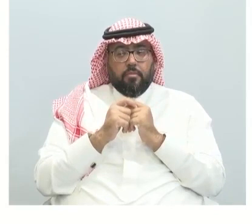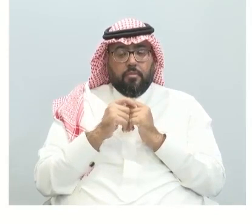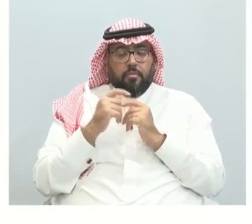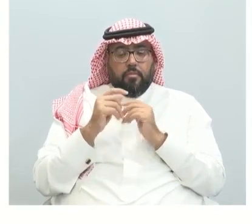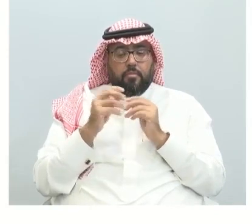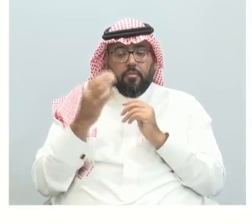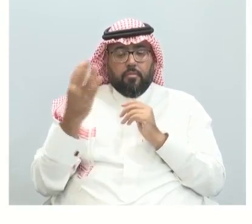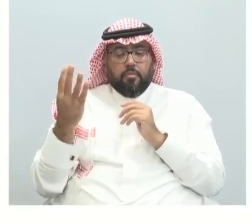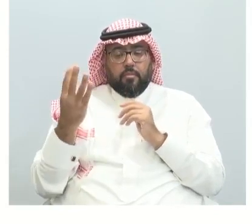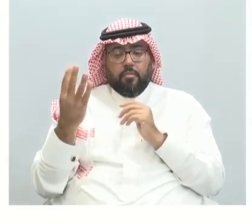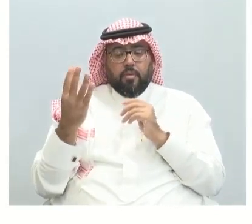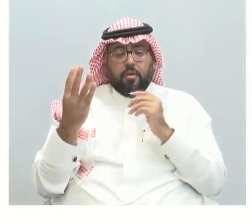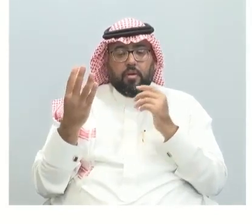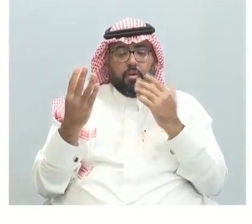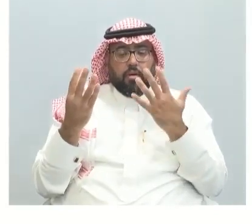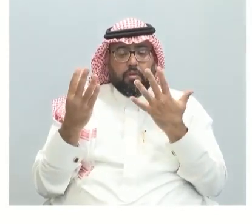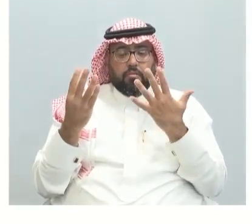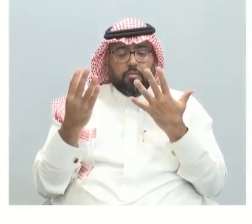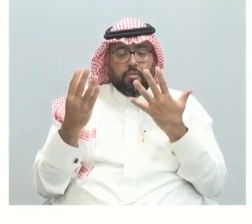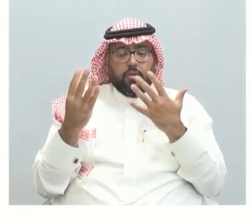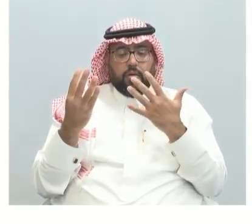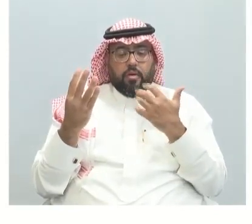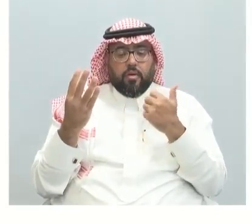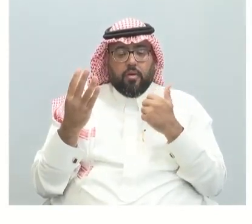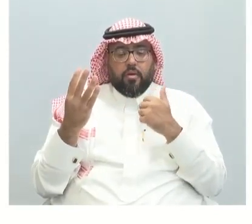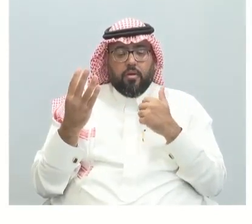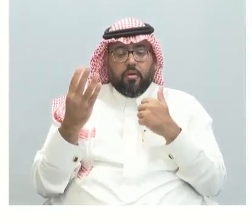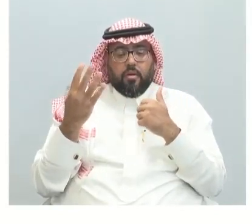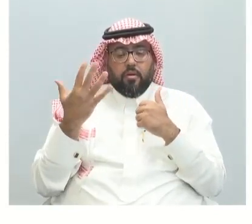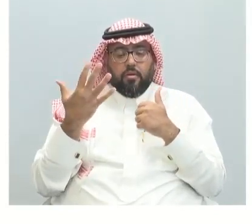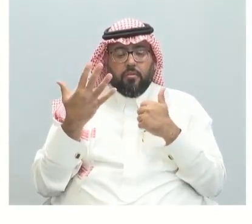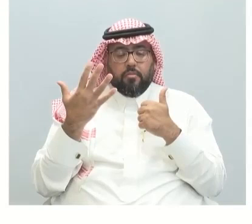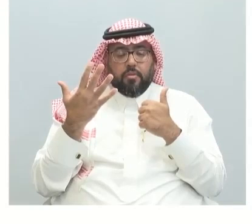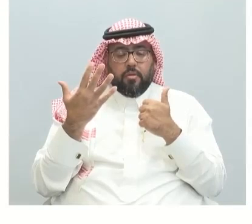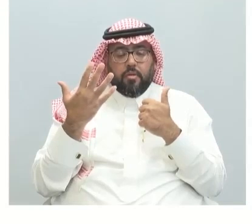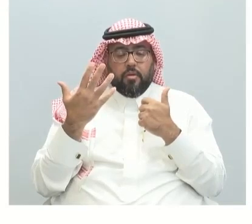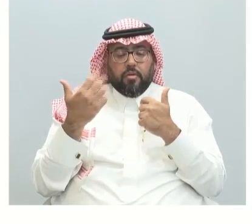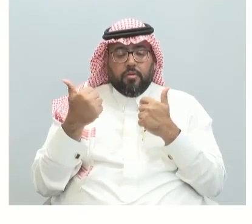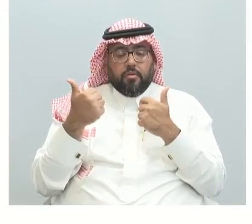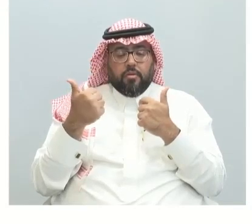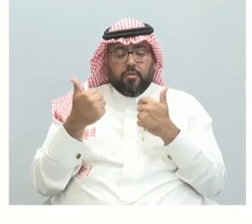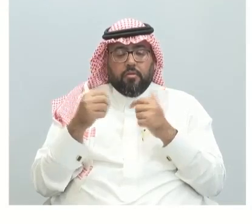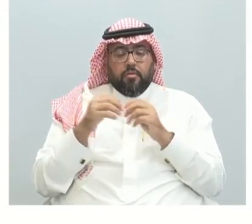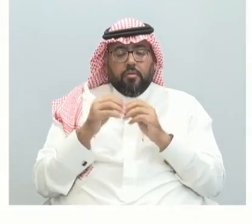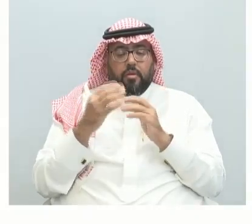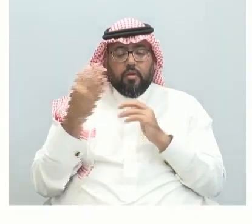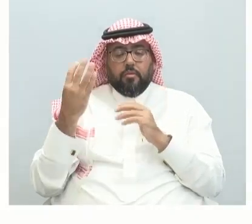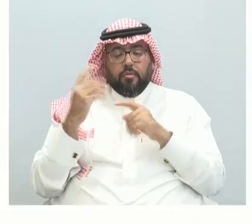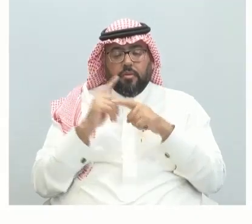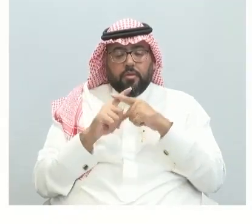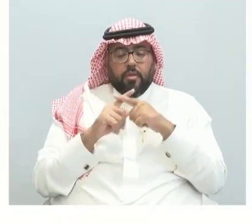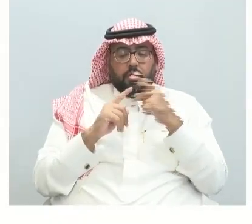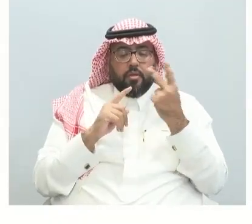اربعه خمسه سته اذا جمله الجمع لديه 4 + 2 =